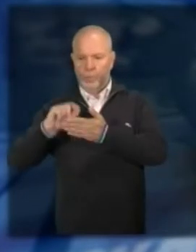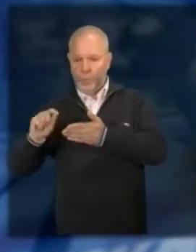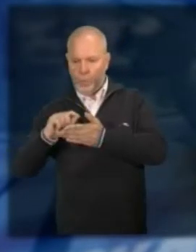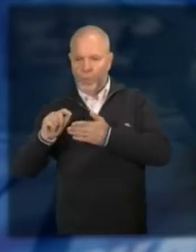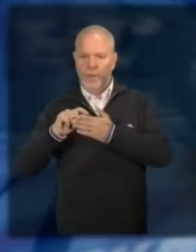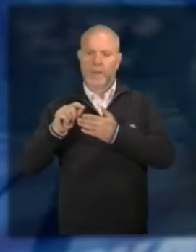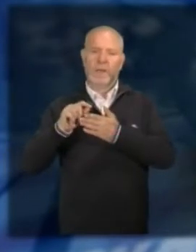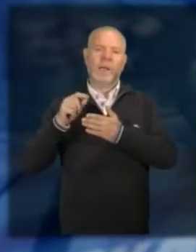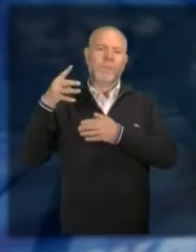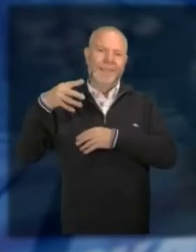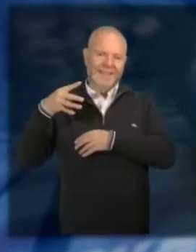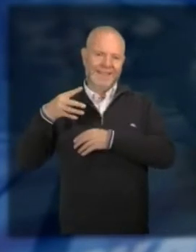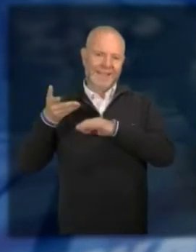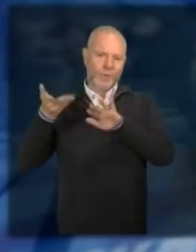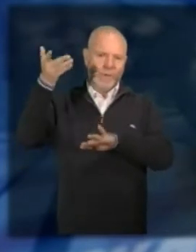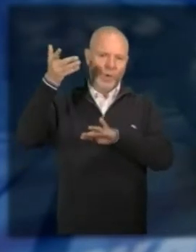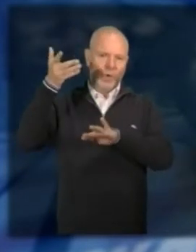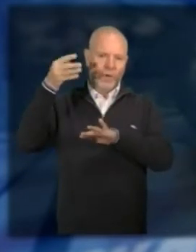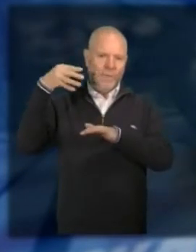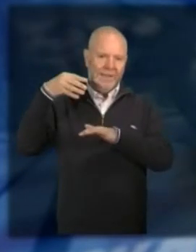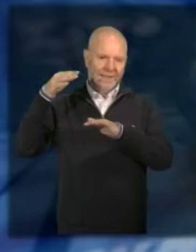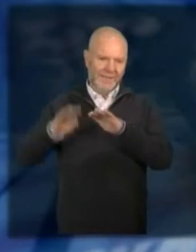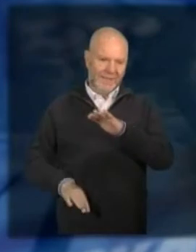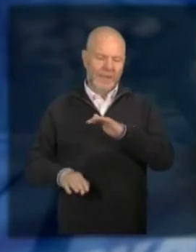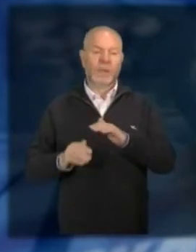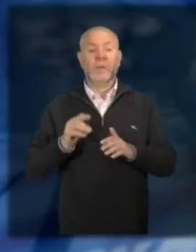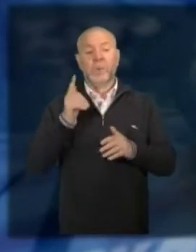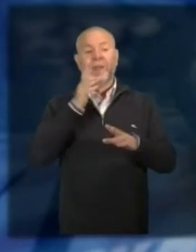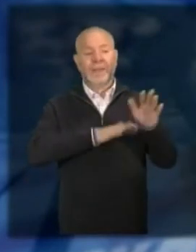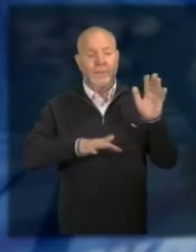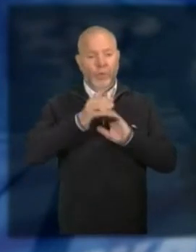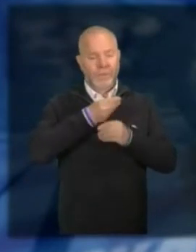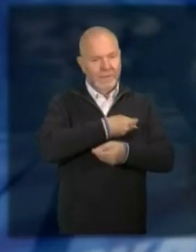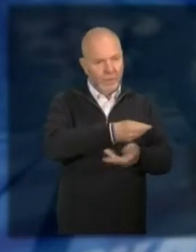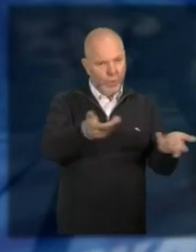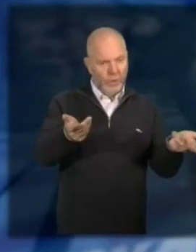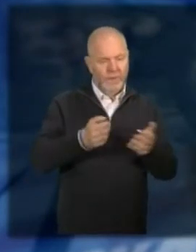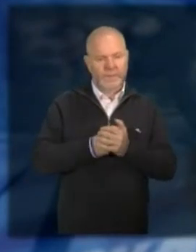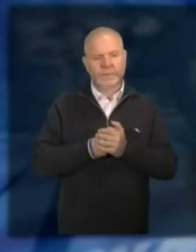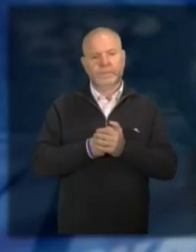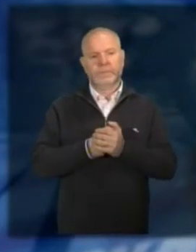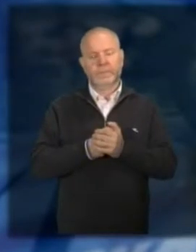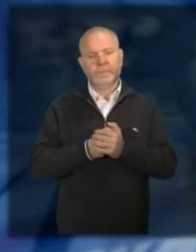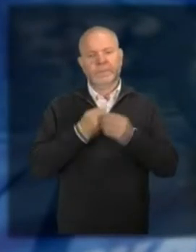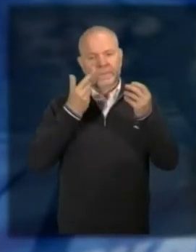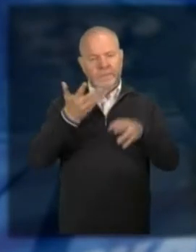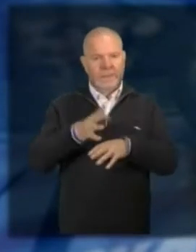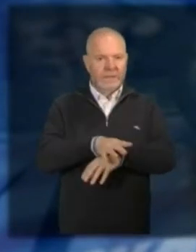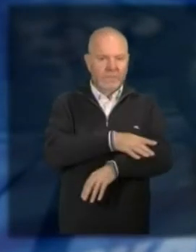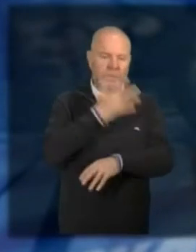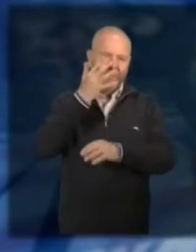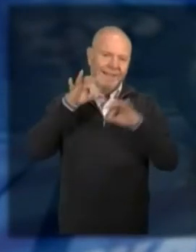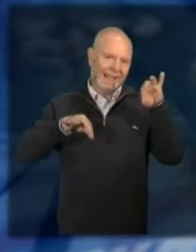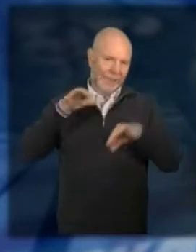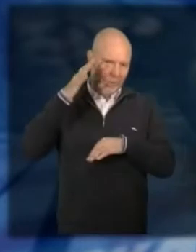medie inferiori, medie superiori, interventi di tipo informativo e di sensibilizzazione, spettacoli teatrali,